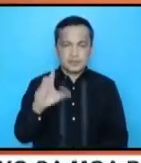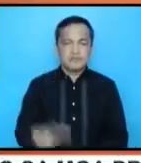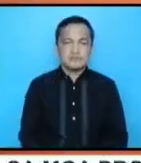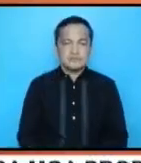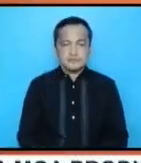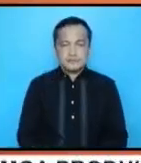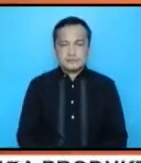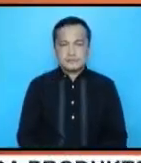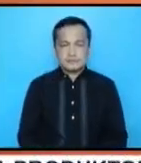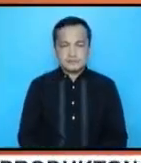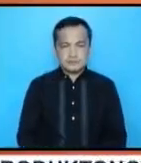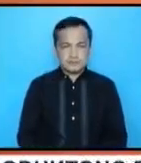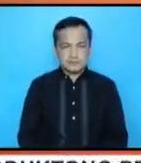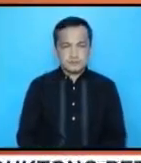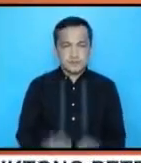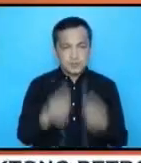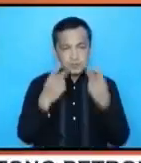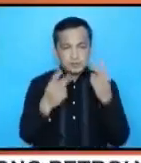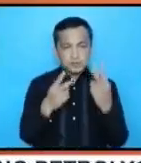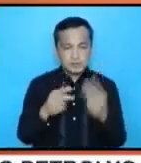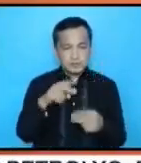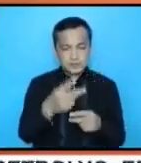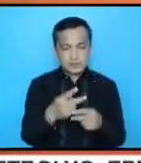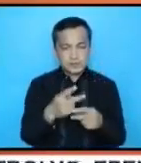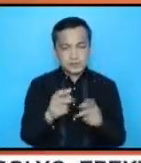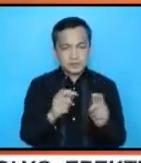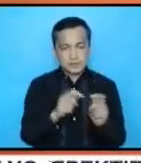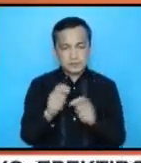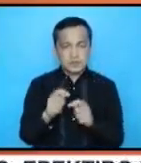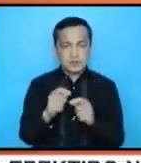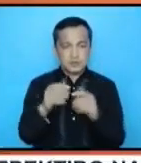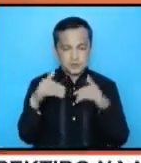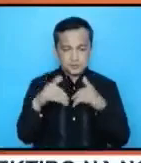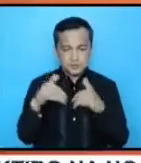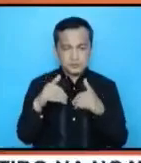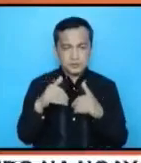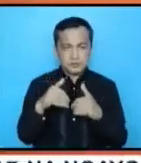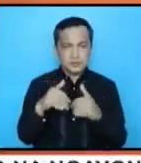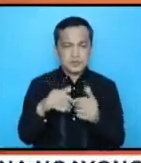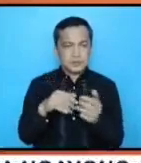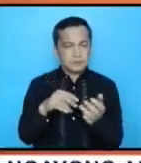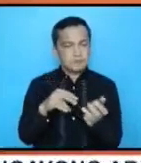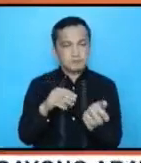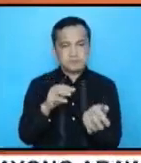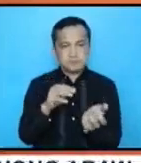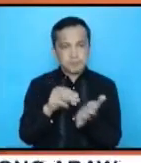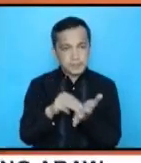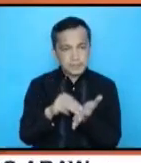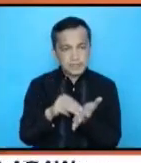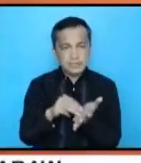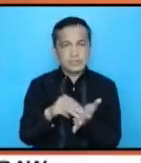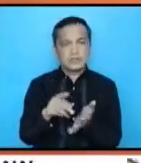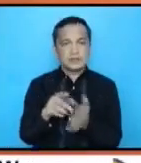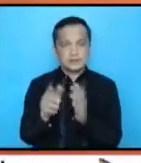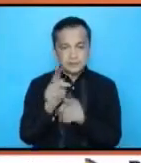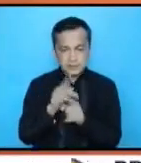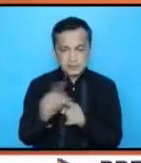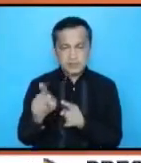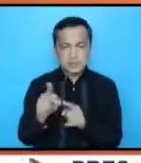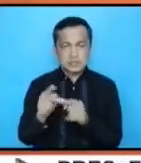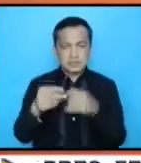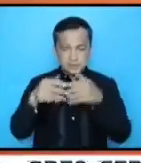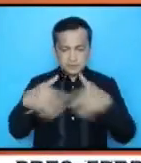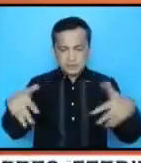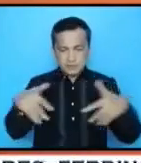Dumalo sa isinagawang Second Chance Plan Coordinator Conference ang mga medical professional at iba pang stakeholders sa organ donation. Ayon